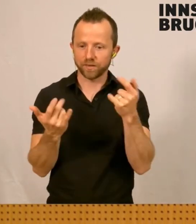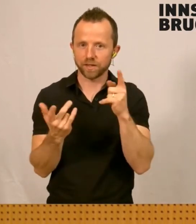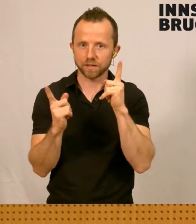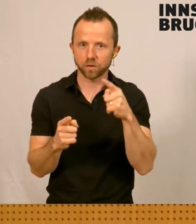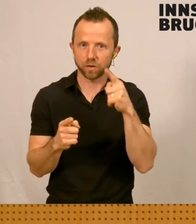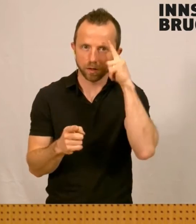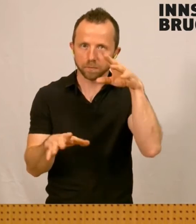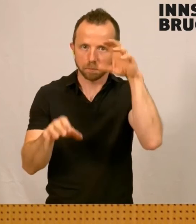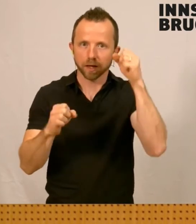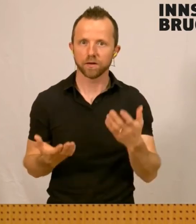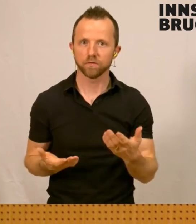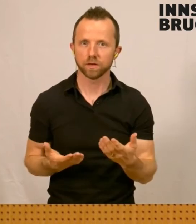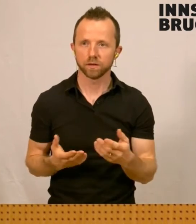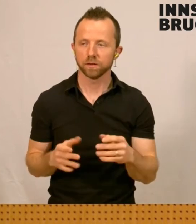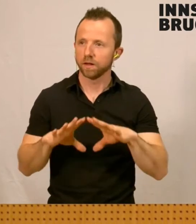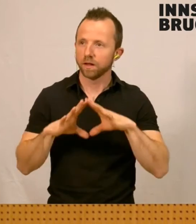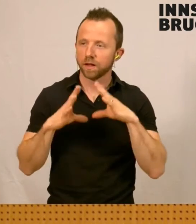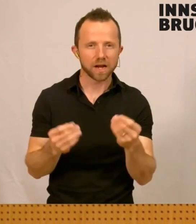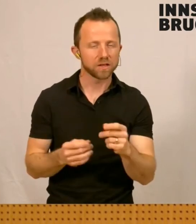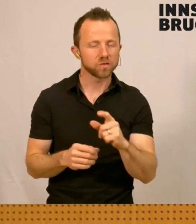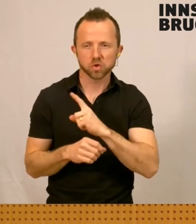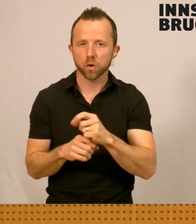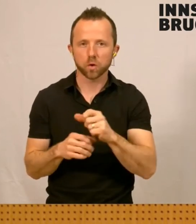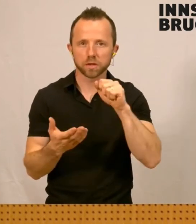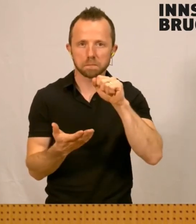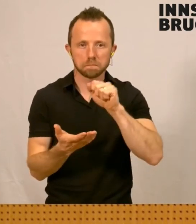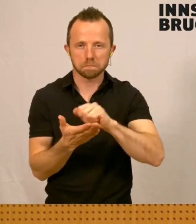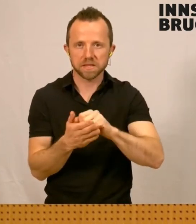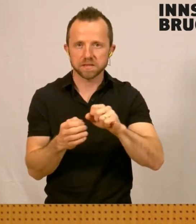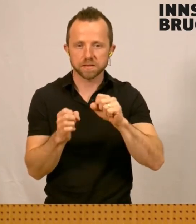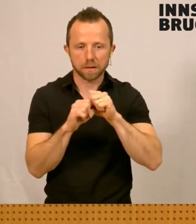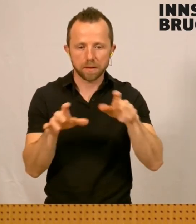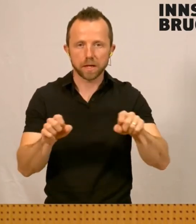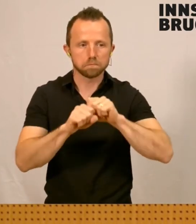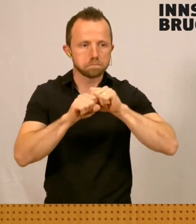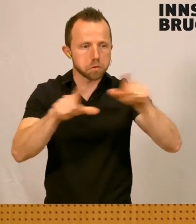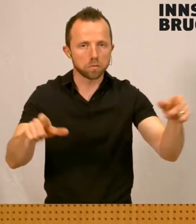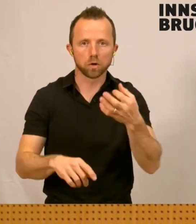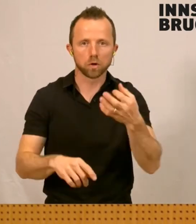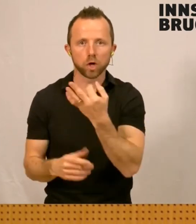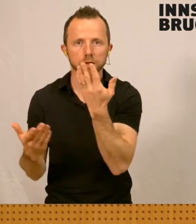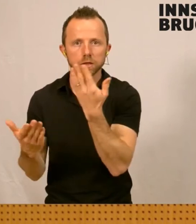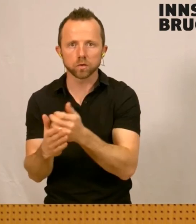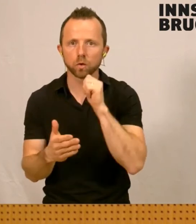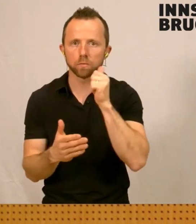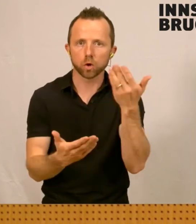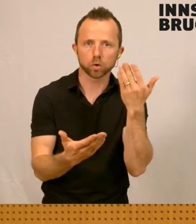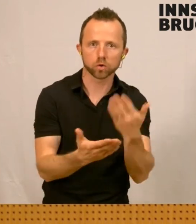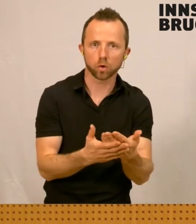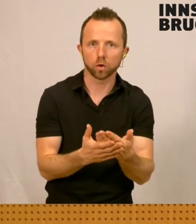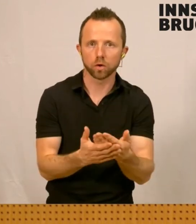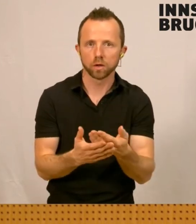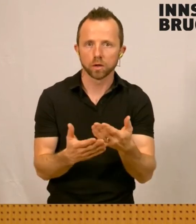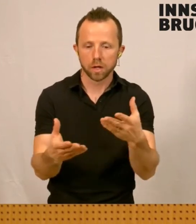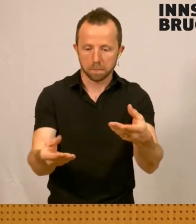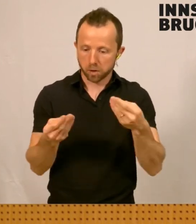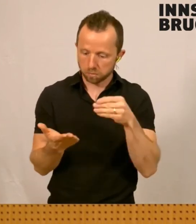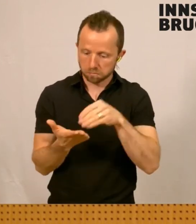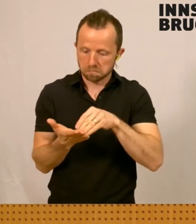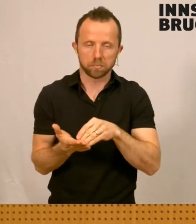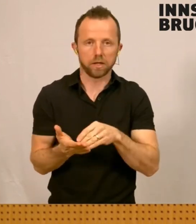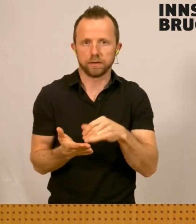Alles wird sofort medial hinausgeschossen. Heute so, morgen so. Trifft ein, wen interessiert, Hauptsache